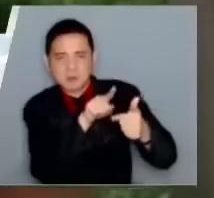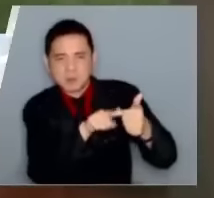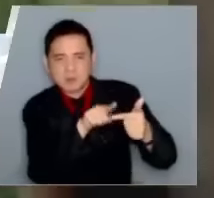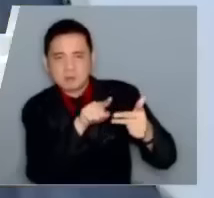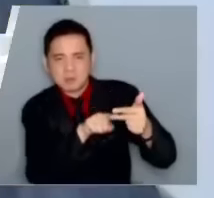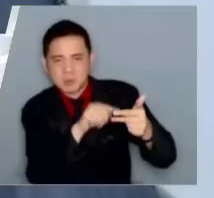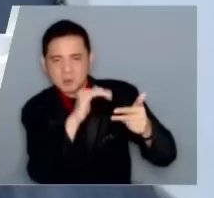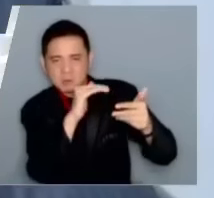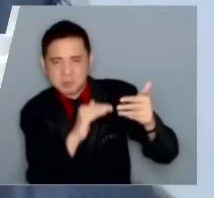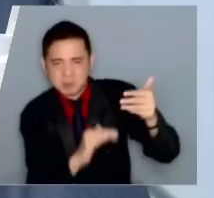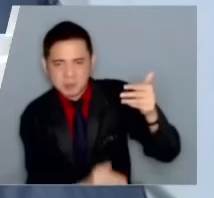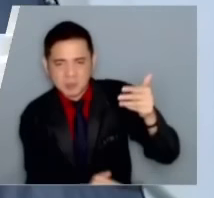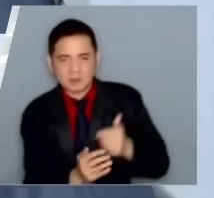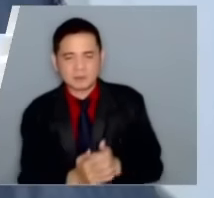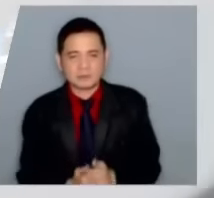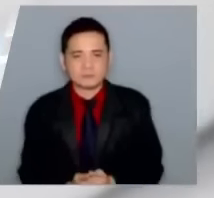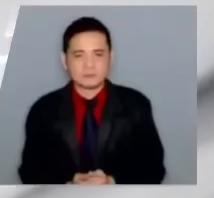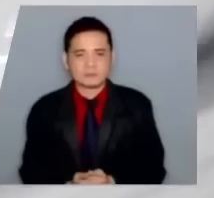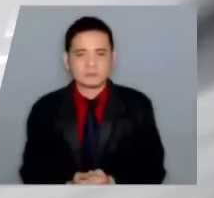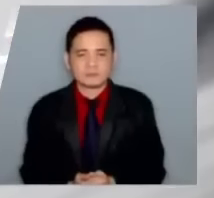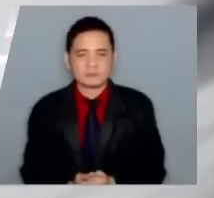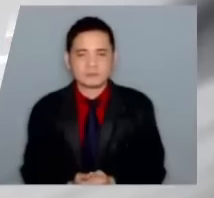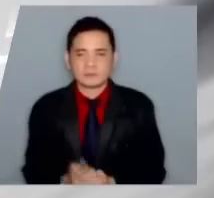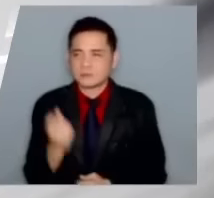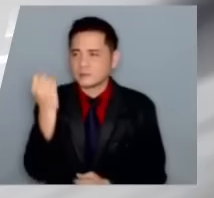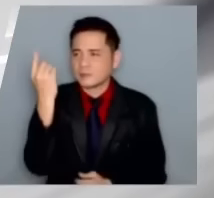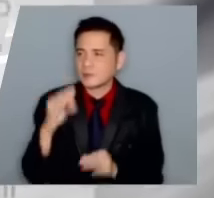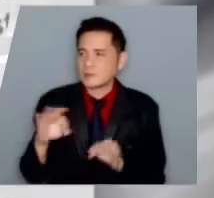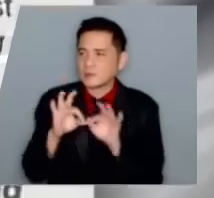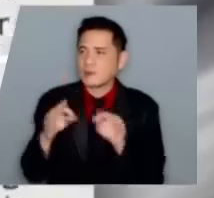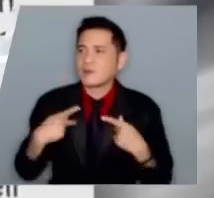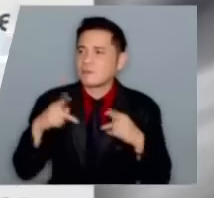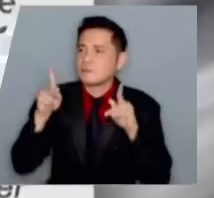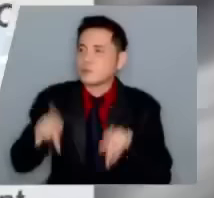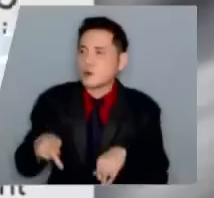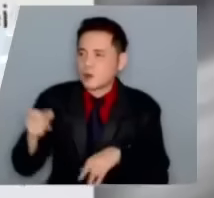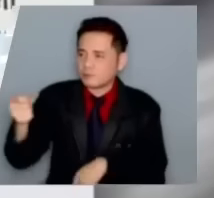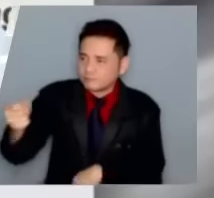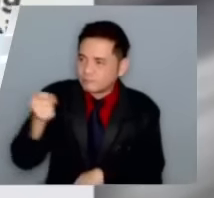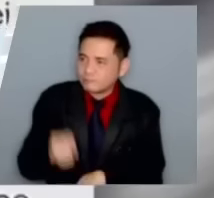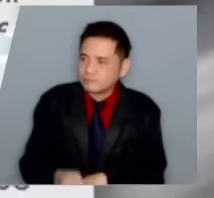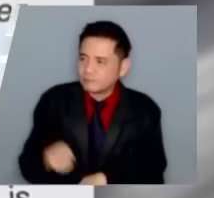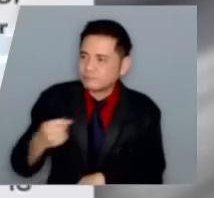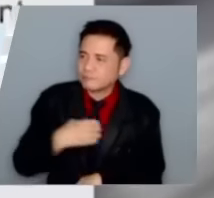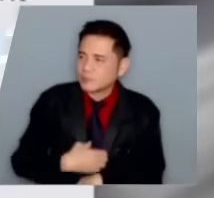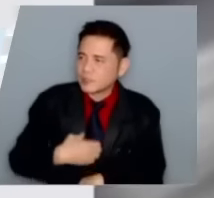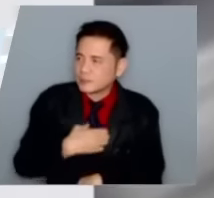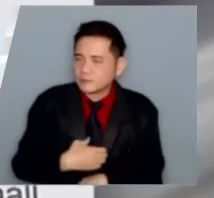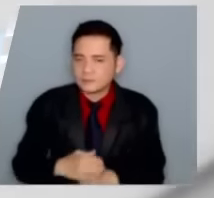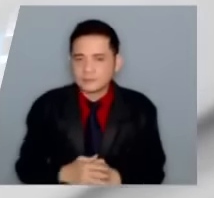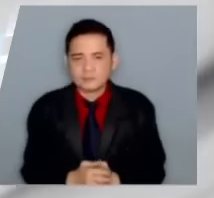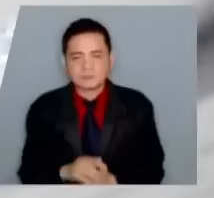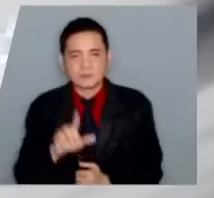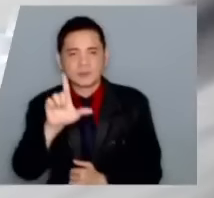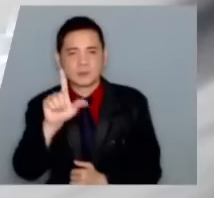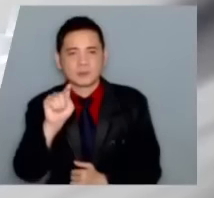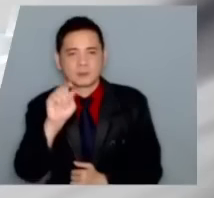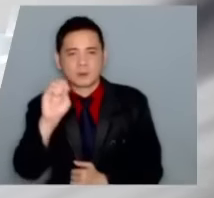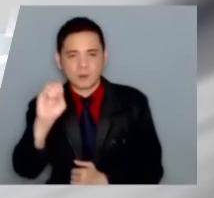driver. Kailangan po, may complainant po. Naglabas na rin ang show cause order ang parehong Land Transportation Office o LTO at